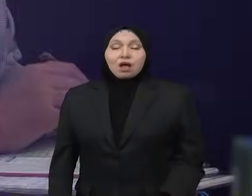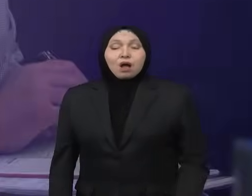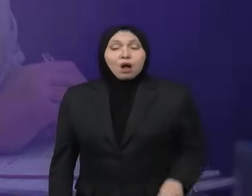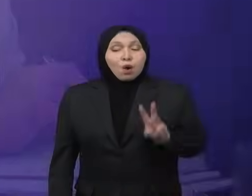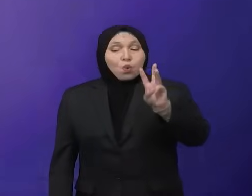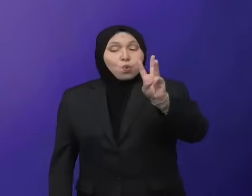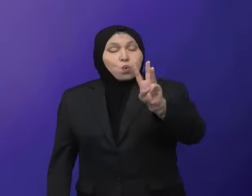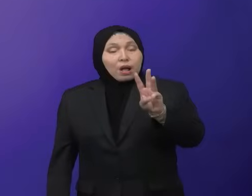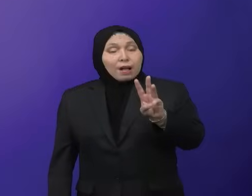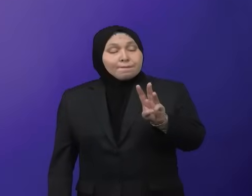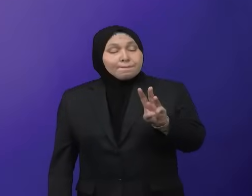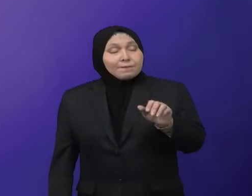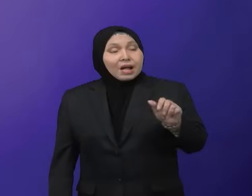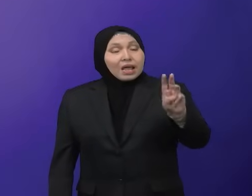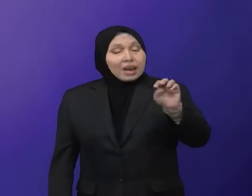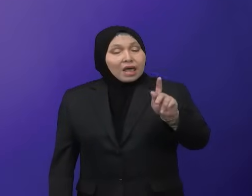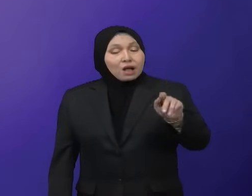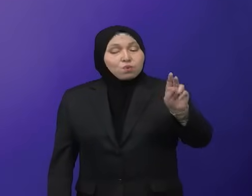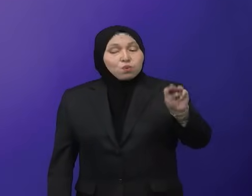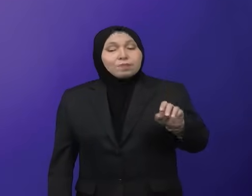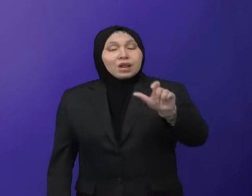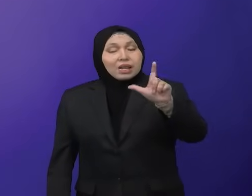وما لكم لا